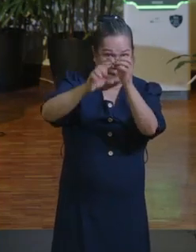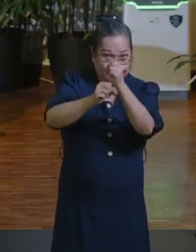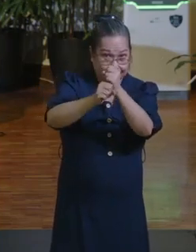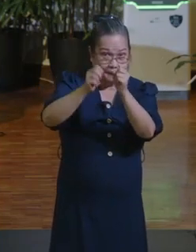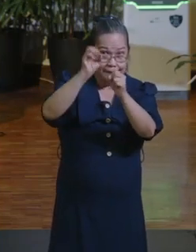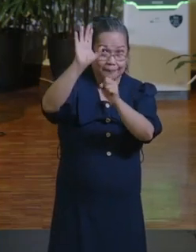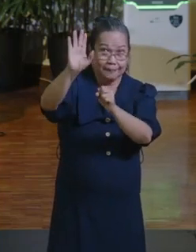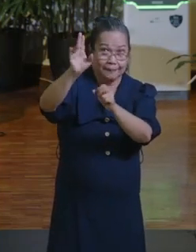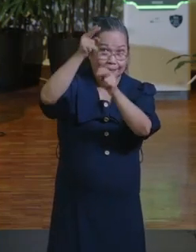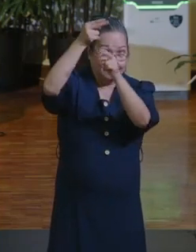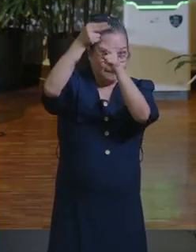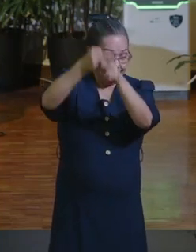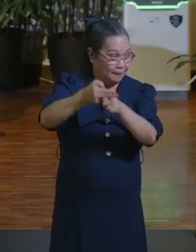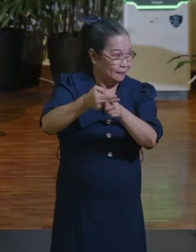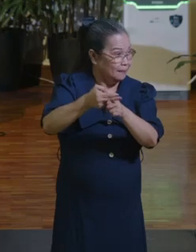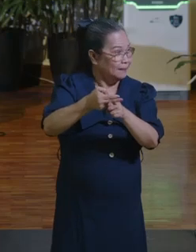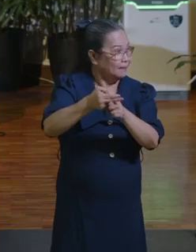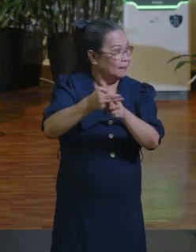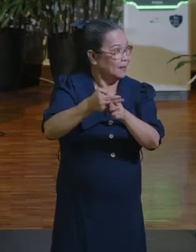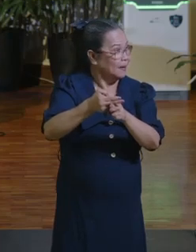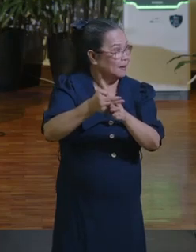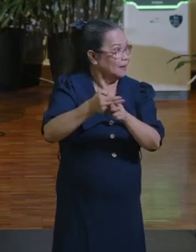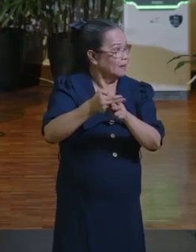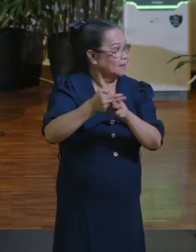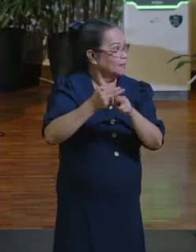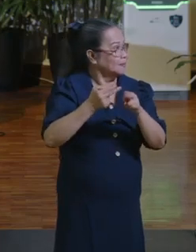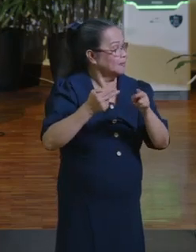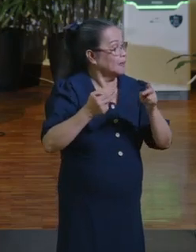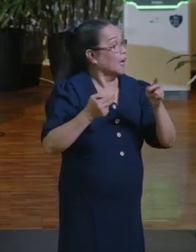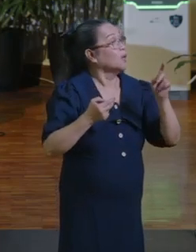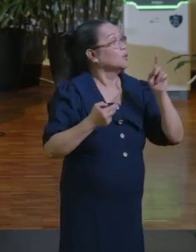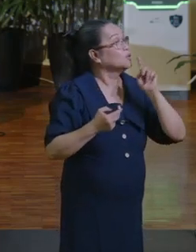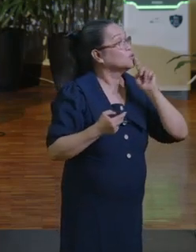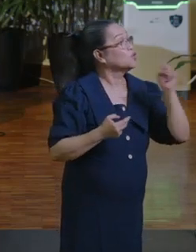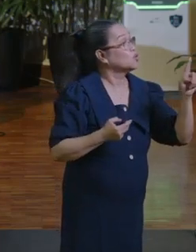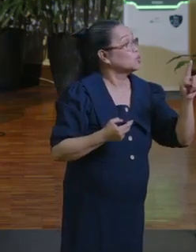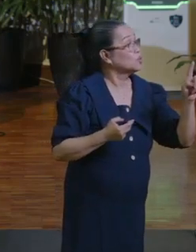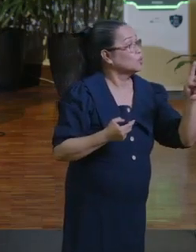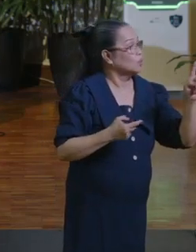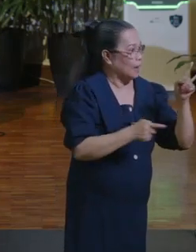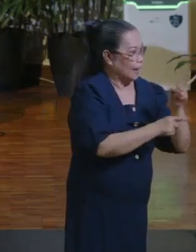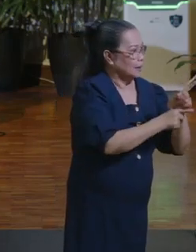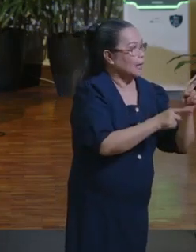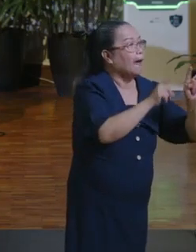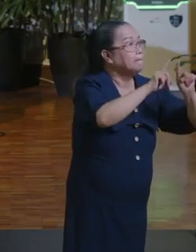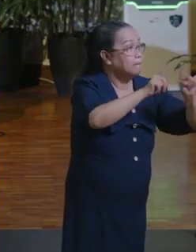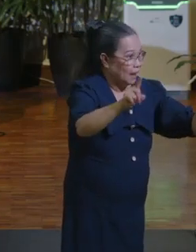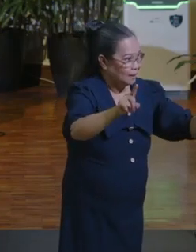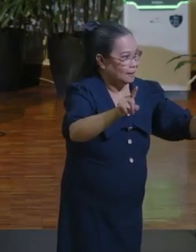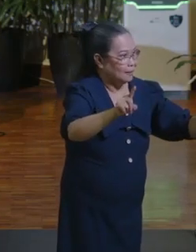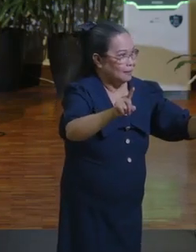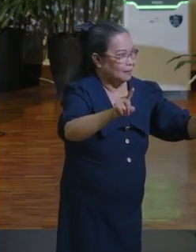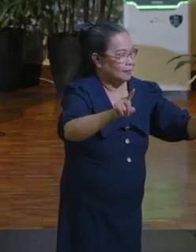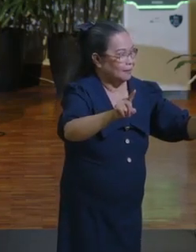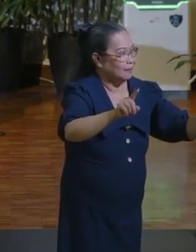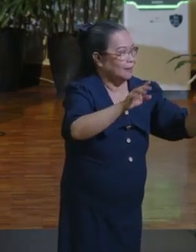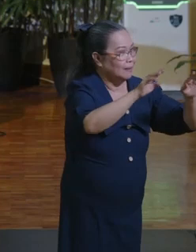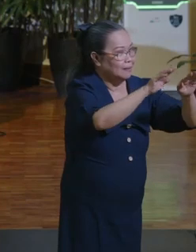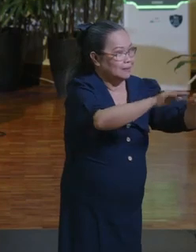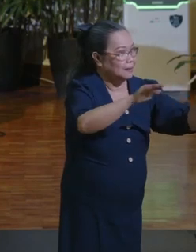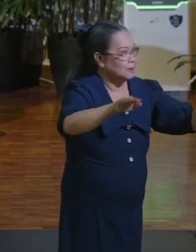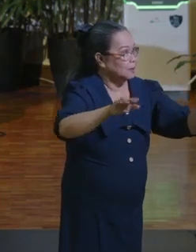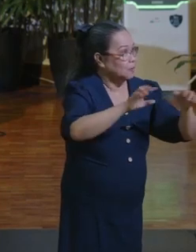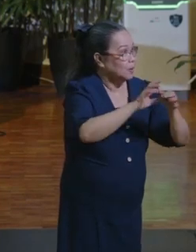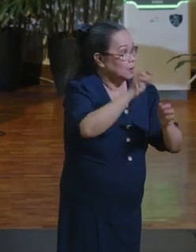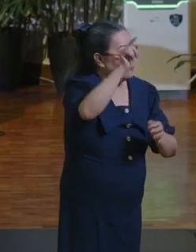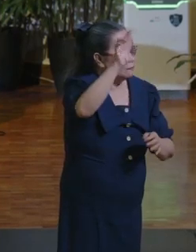Kanyang pangalan. In one sense, tama yun. Pero tingnan niyo yung verse 13. Children of God